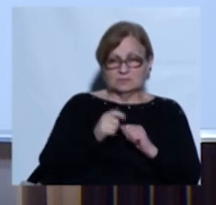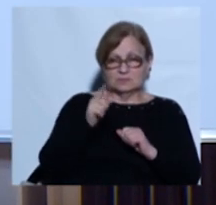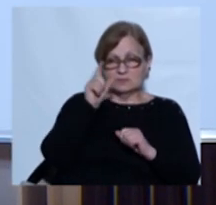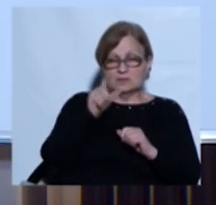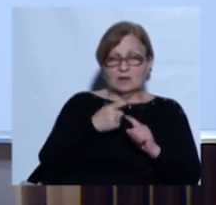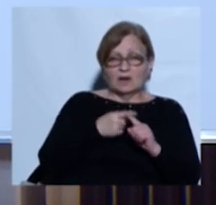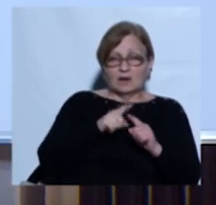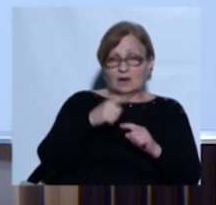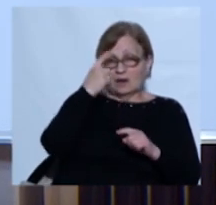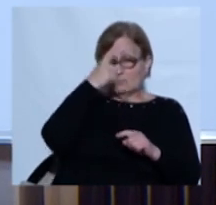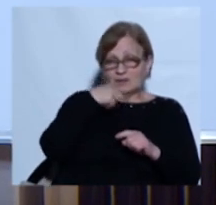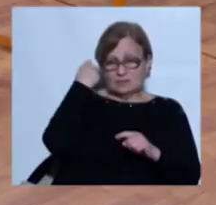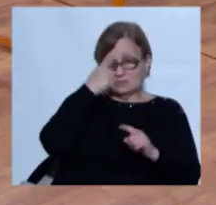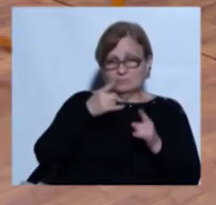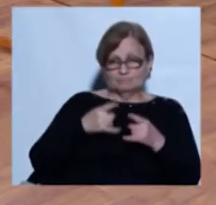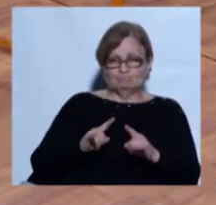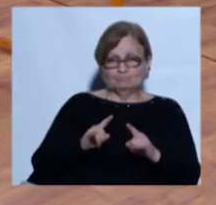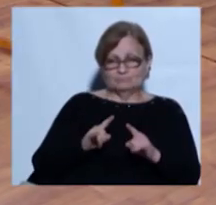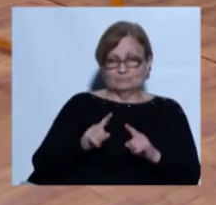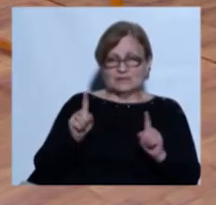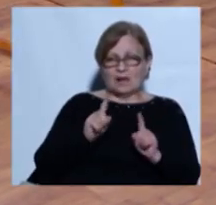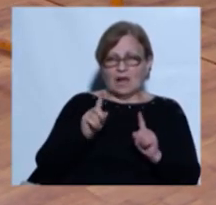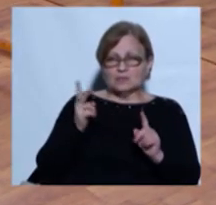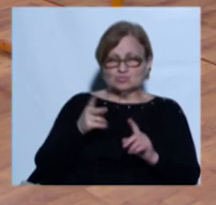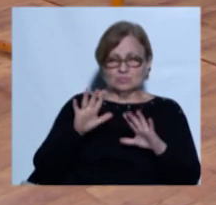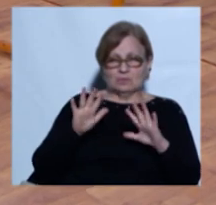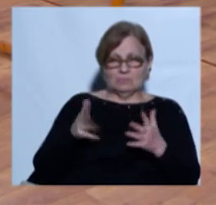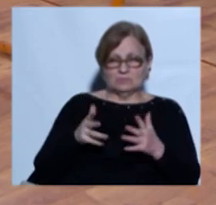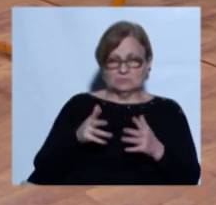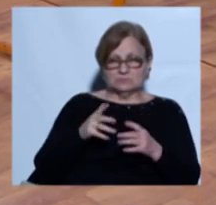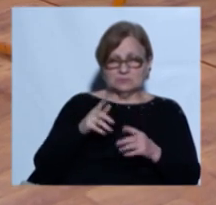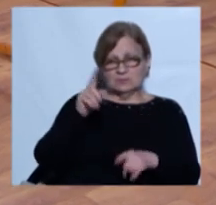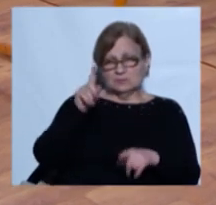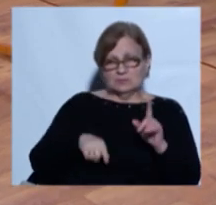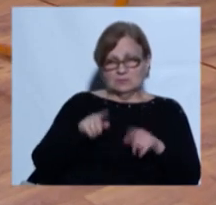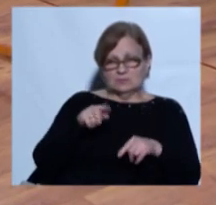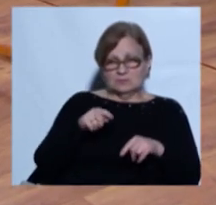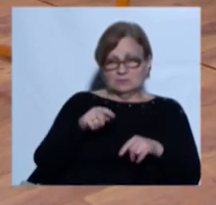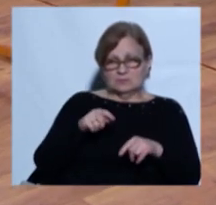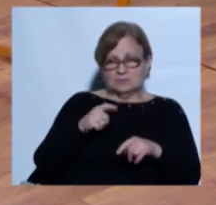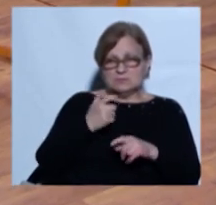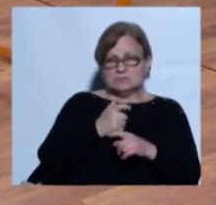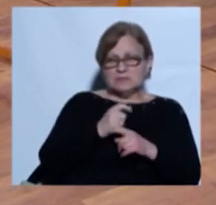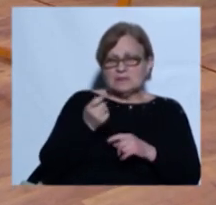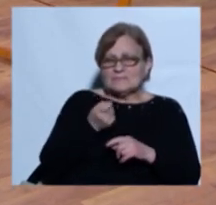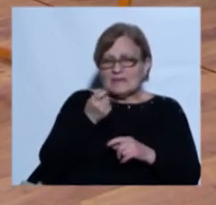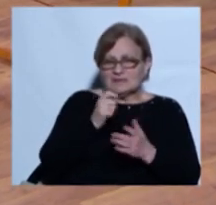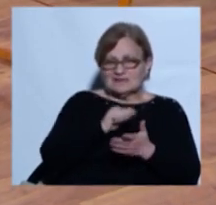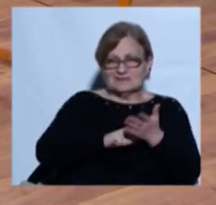რომ პიროვნება დაიბადოს, რაღაც უნდა მოხდეს. და ზოგჯერ ძალიან პატარა მიზეზი ხდება